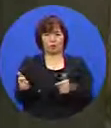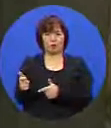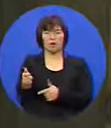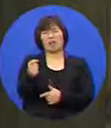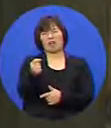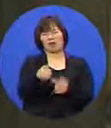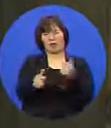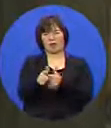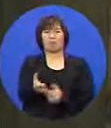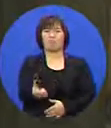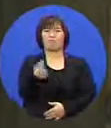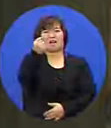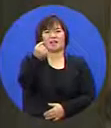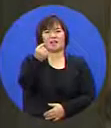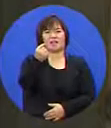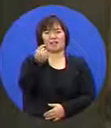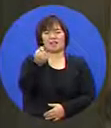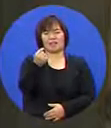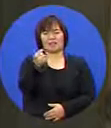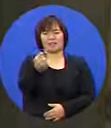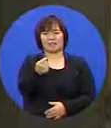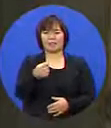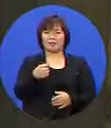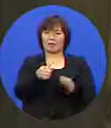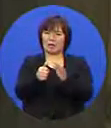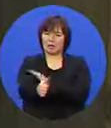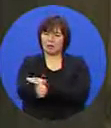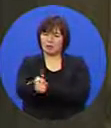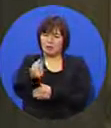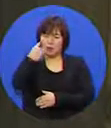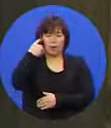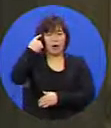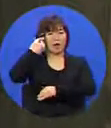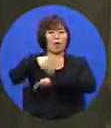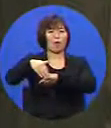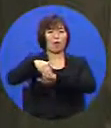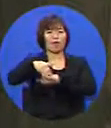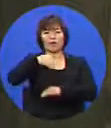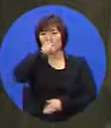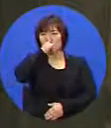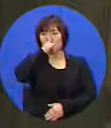좀더 빨리 방문 계획을 추진하려고 했습니다만은